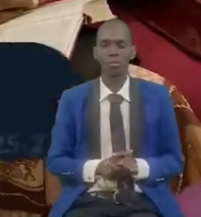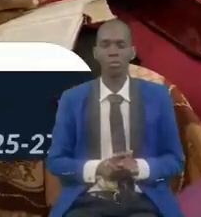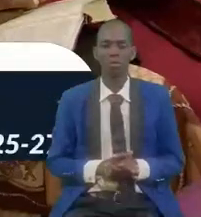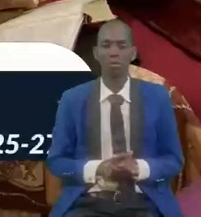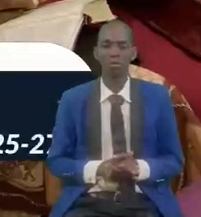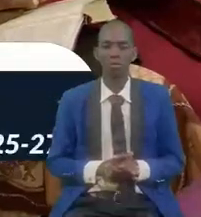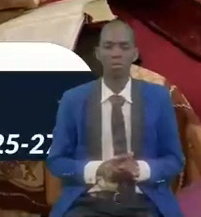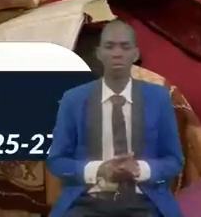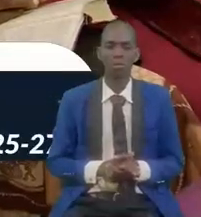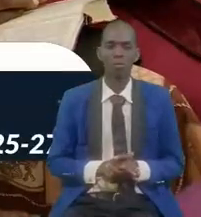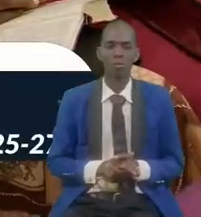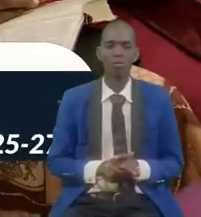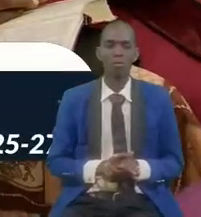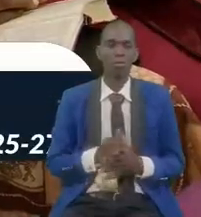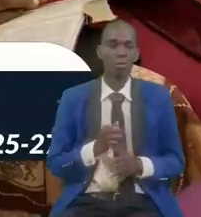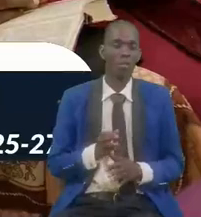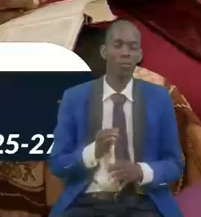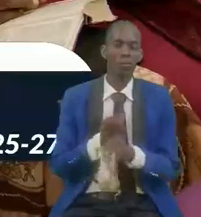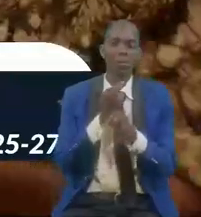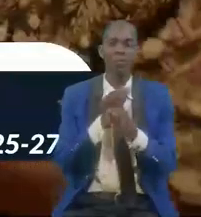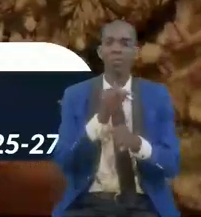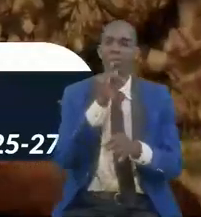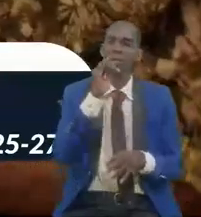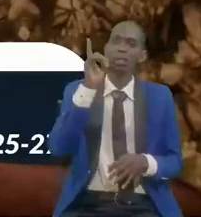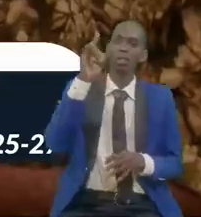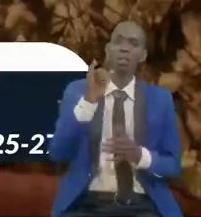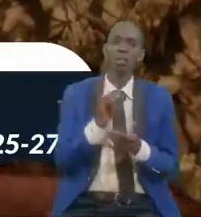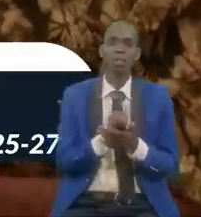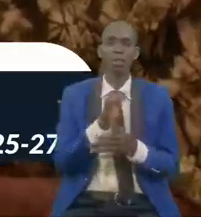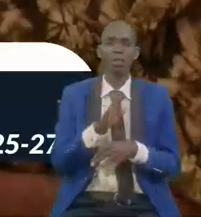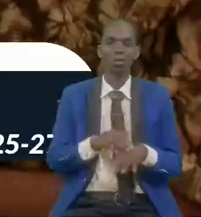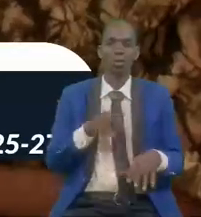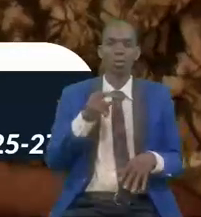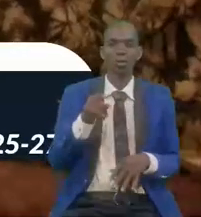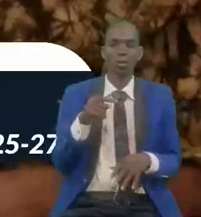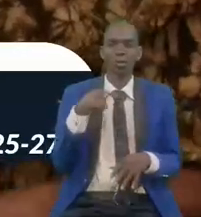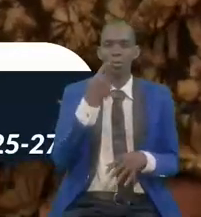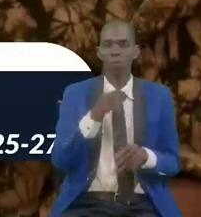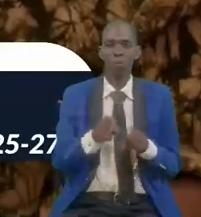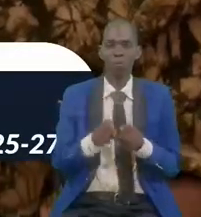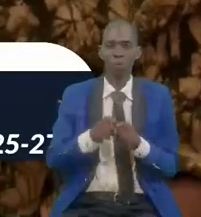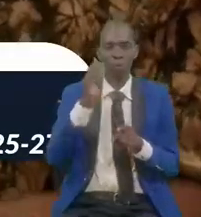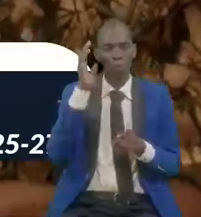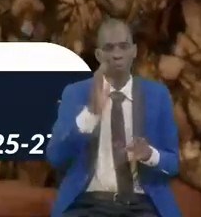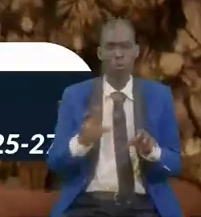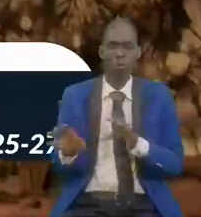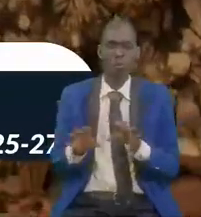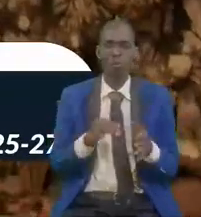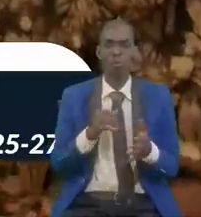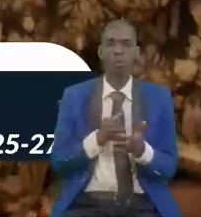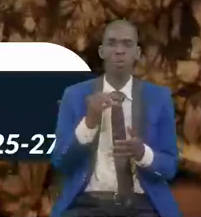Celui qui vous a appelé est fidèle, et c'est lui qui le fera. Amen.